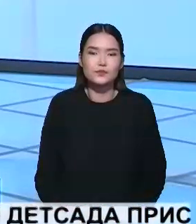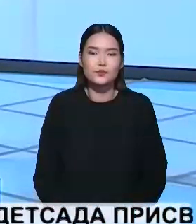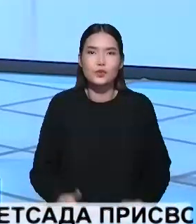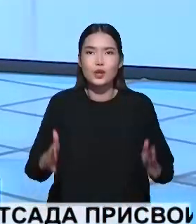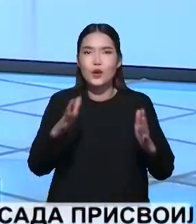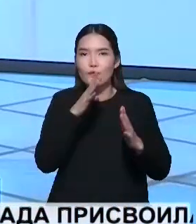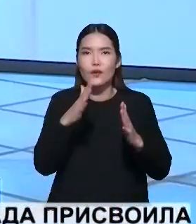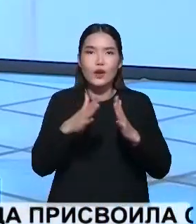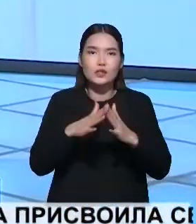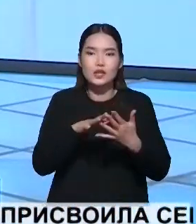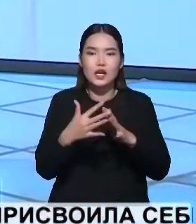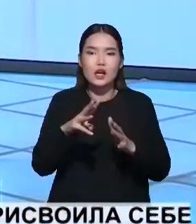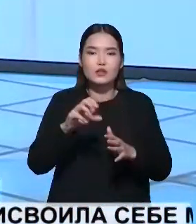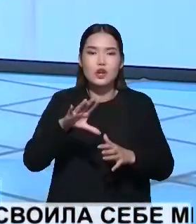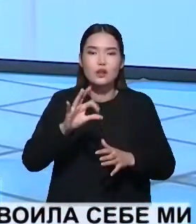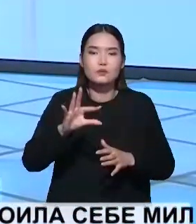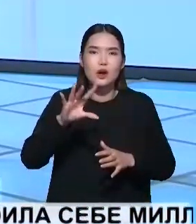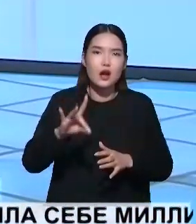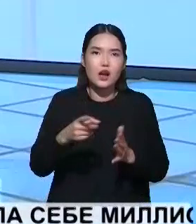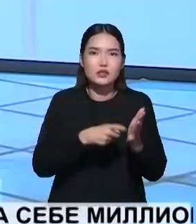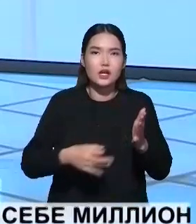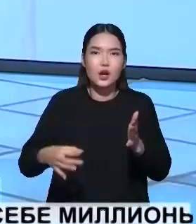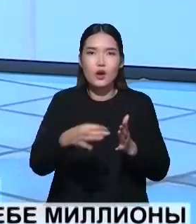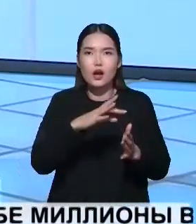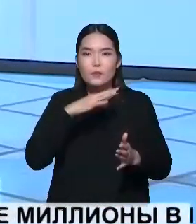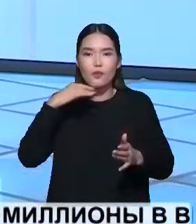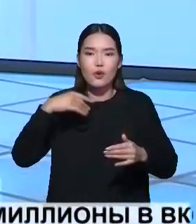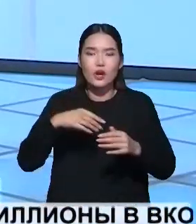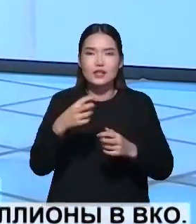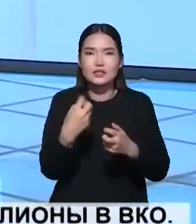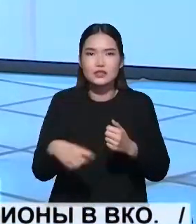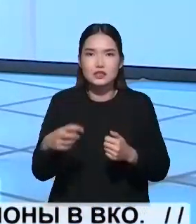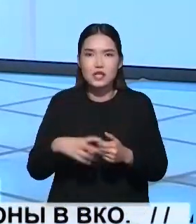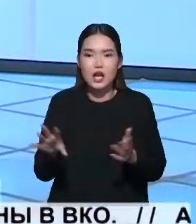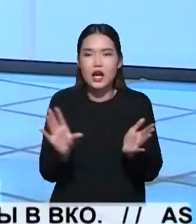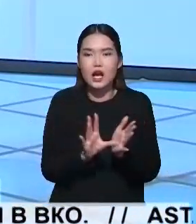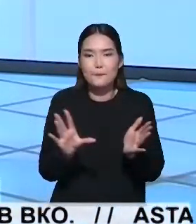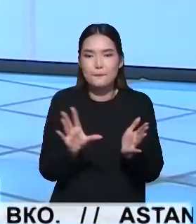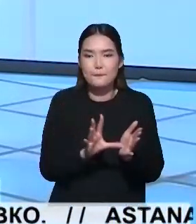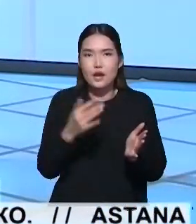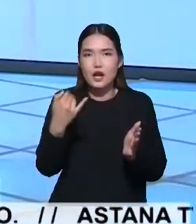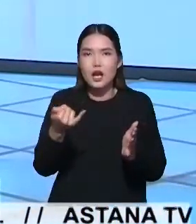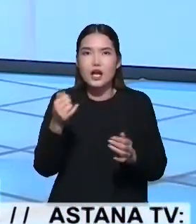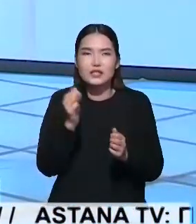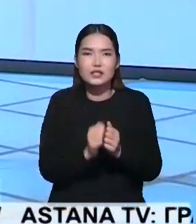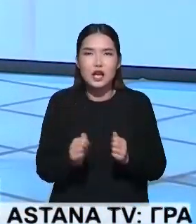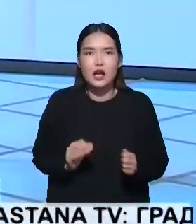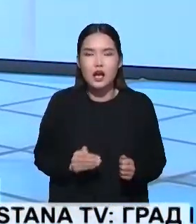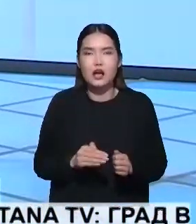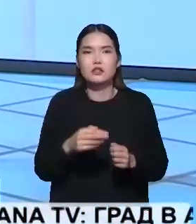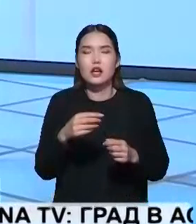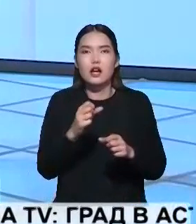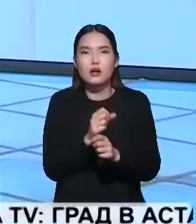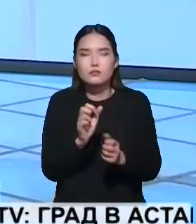Тем временем в домах сельчан в Тупаре Карагандинской области массово выходят из строя электроприборы. Все из-за частых скачков напряжения,